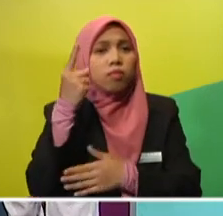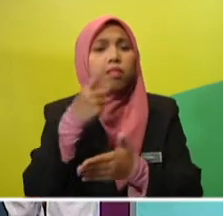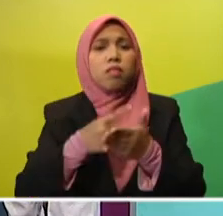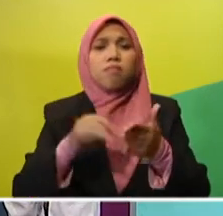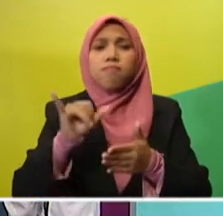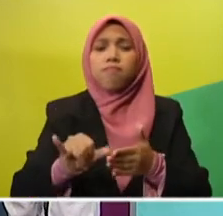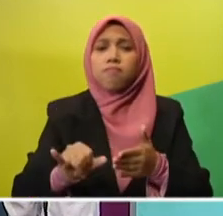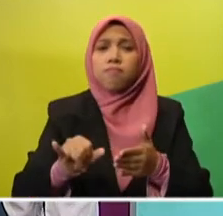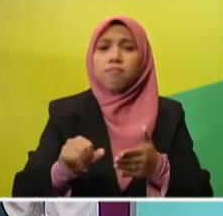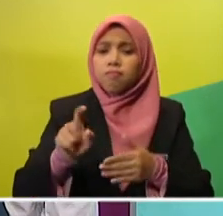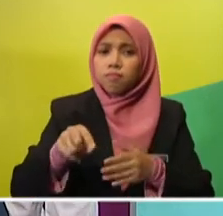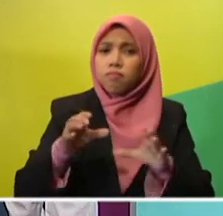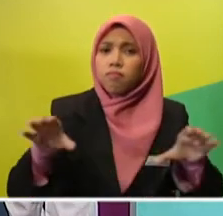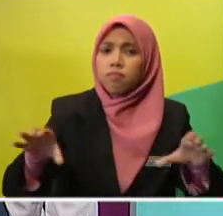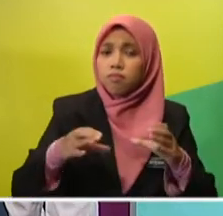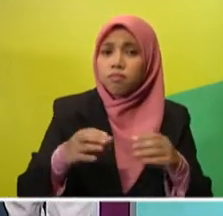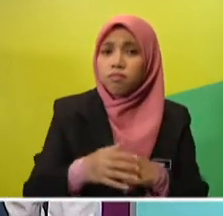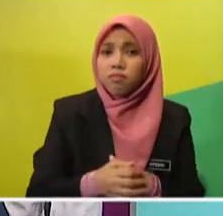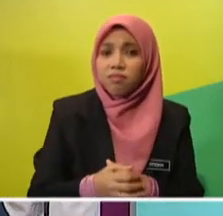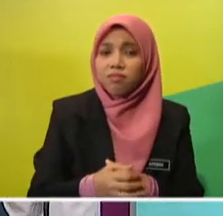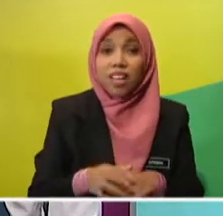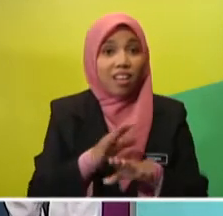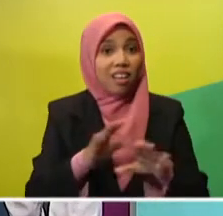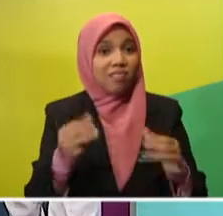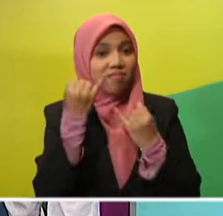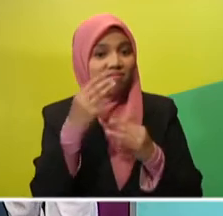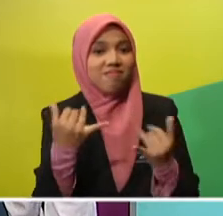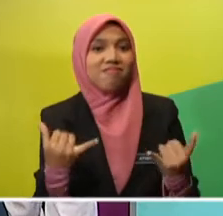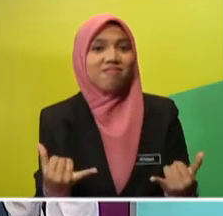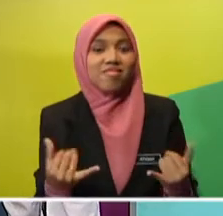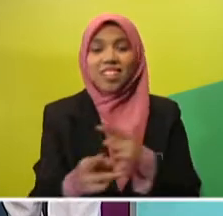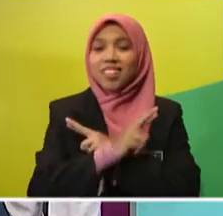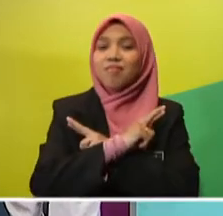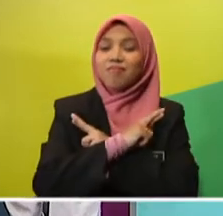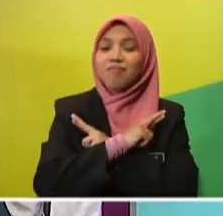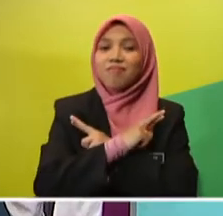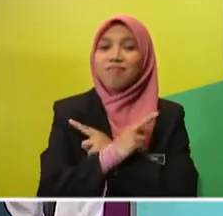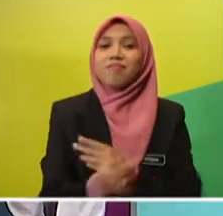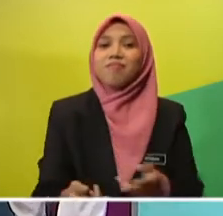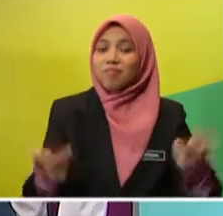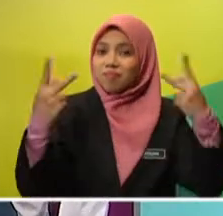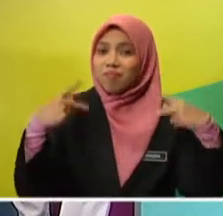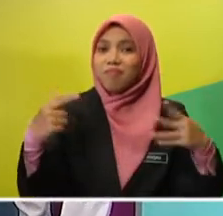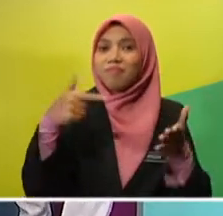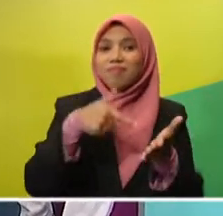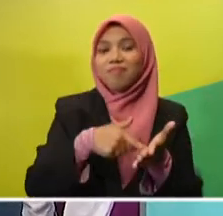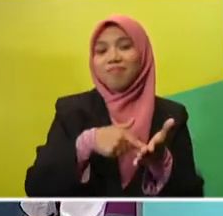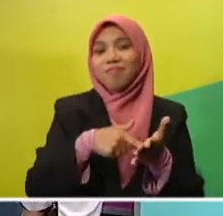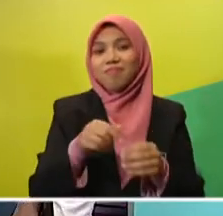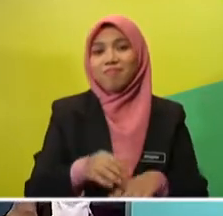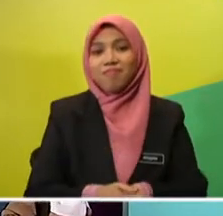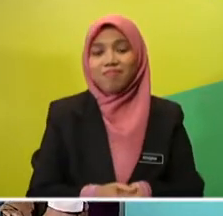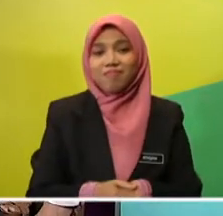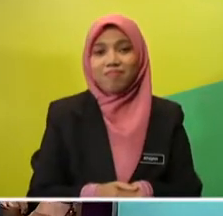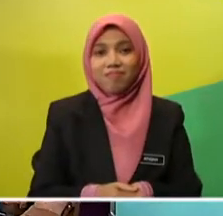dilakukan secara asas. Cikgu jangan jawab sekarang sebab kita nak berehat dulu. Kembali selepas ni kita tanya kembali dengan Cikgu